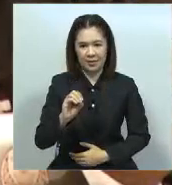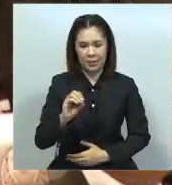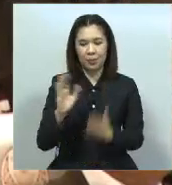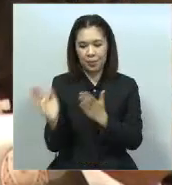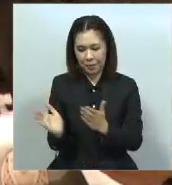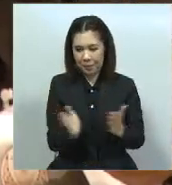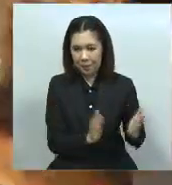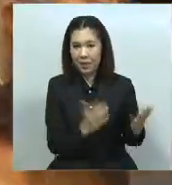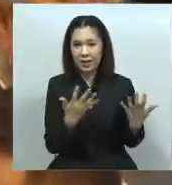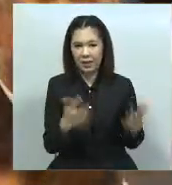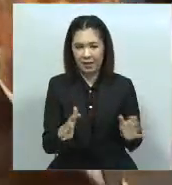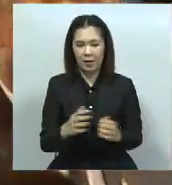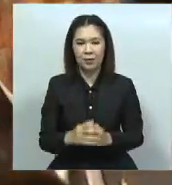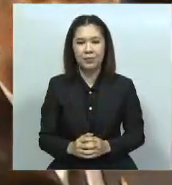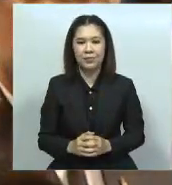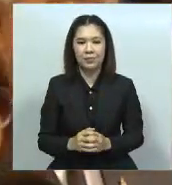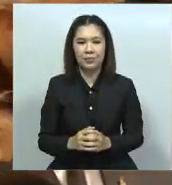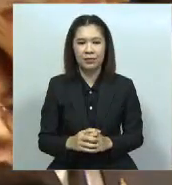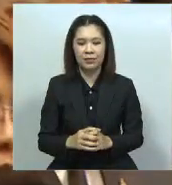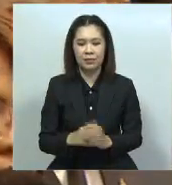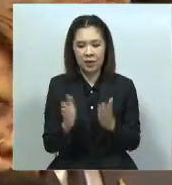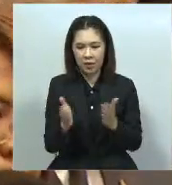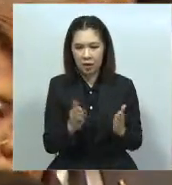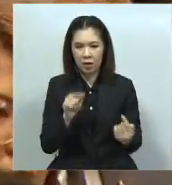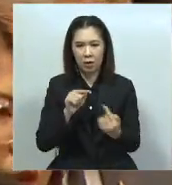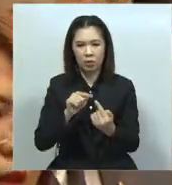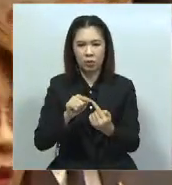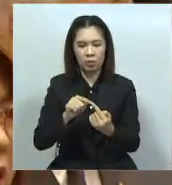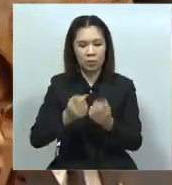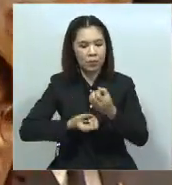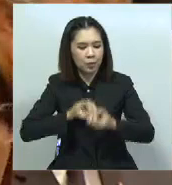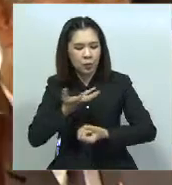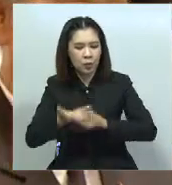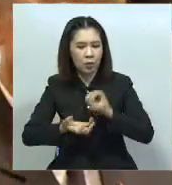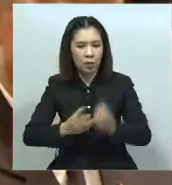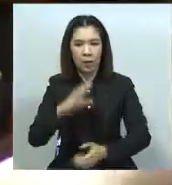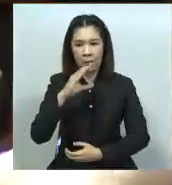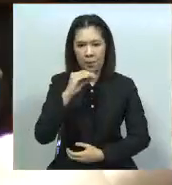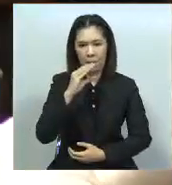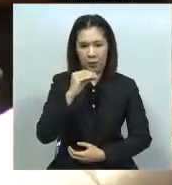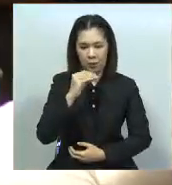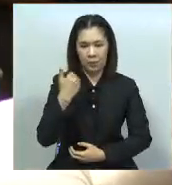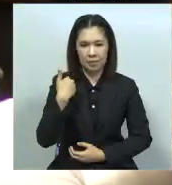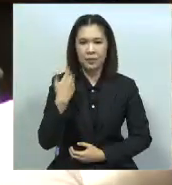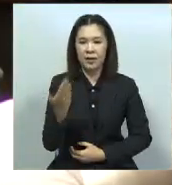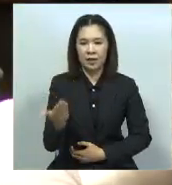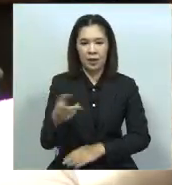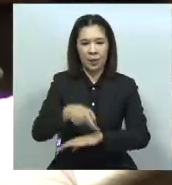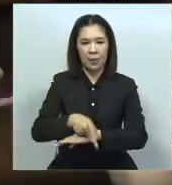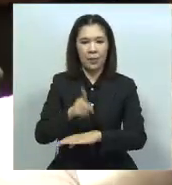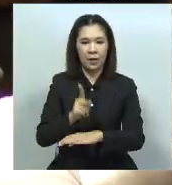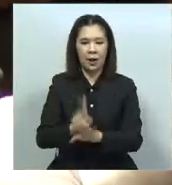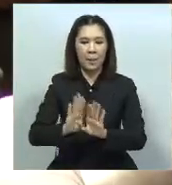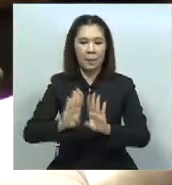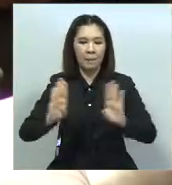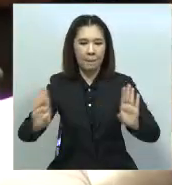แล้วจากนั้นก็จะเป็นขั้นตอนการอภิปรายนะคะที่ทางประธานรัฐสภายืนยันว่าจะเปิดให้อภิปรายได้อย่างเต็ม